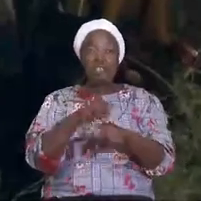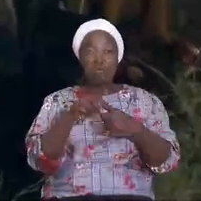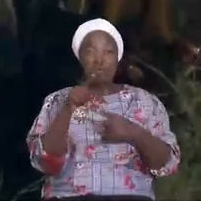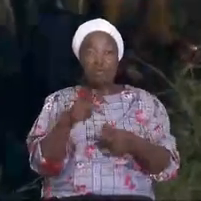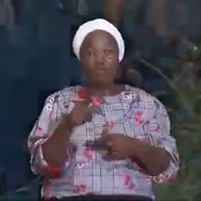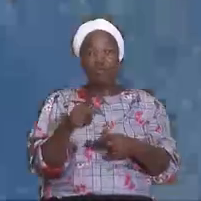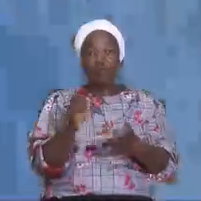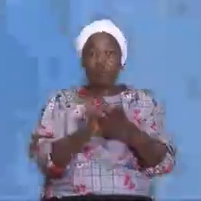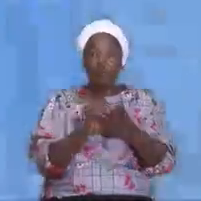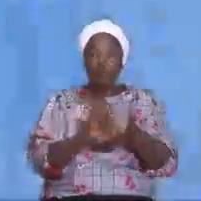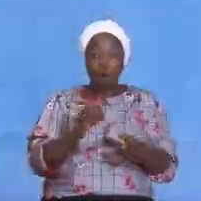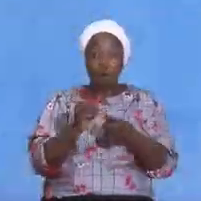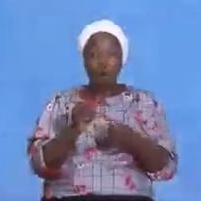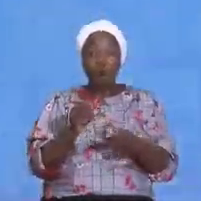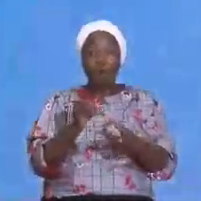Si quelqu'un envoie